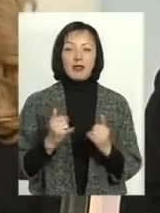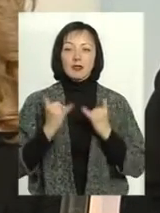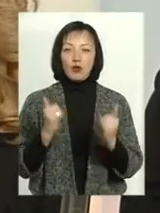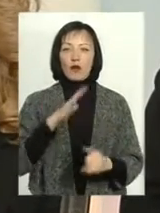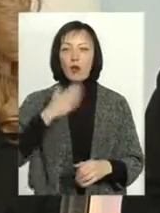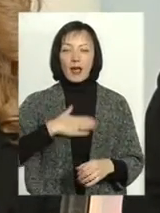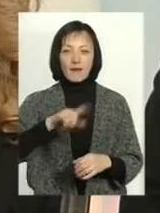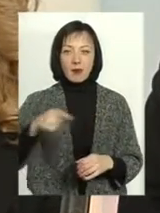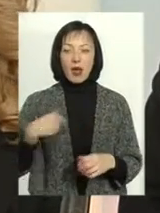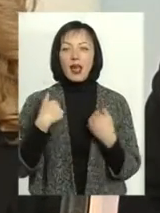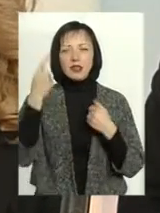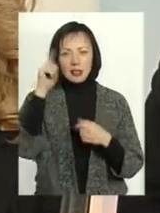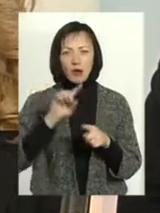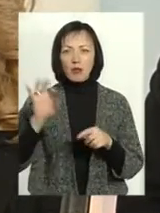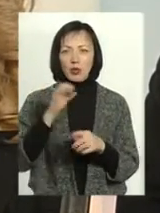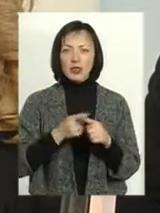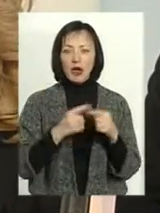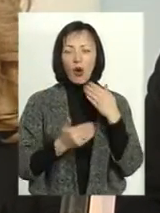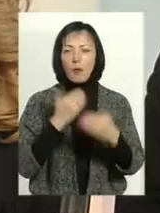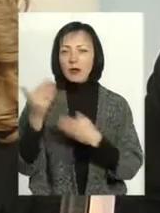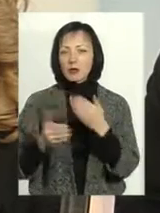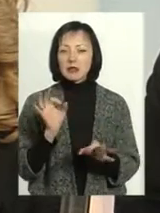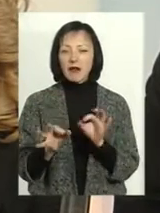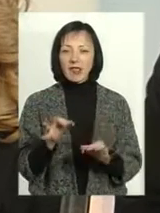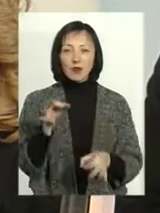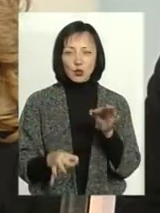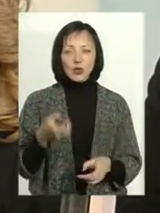моїх вимог. Я знаю про це опитування щодо справедливого